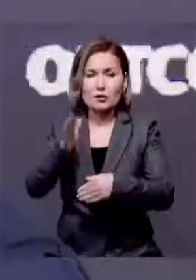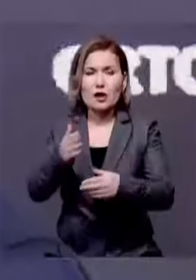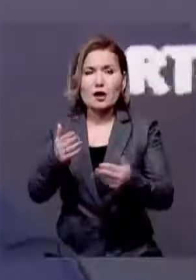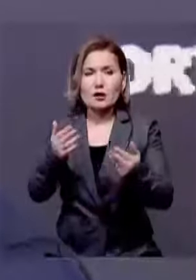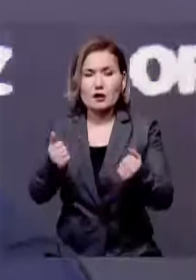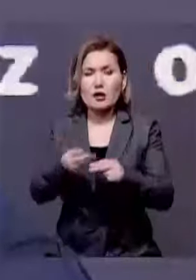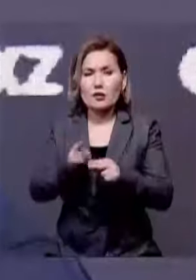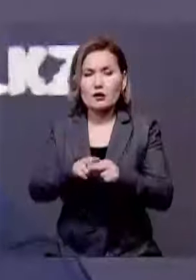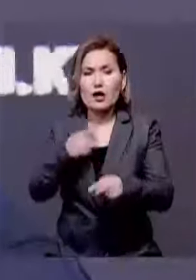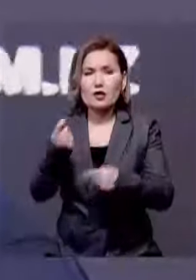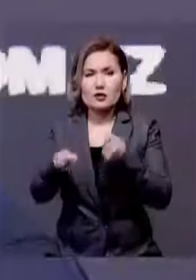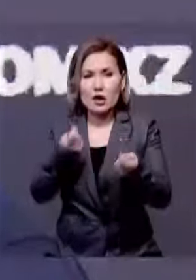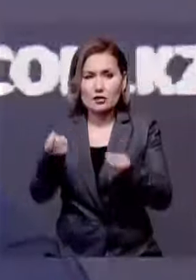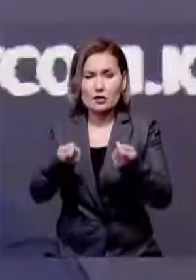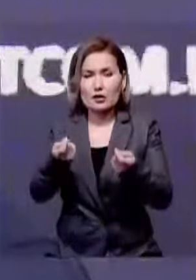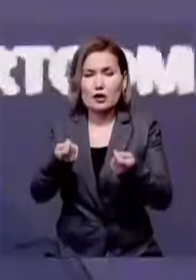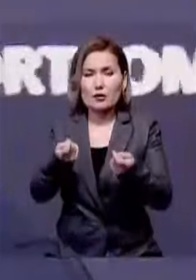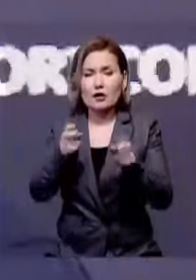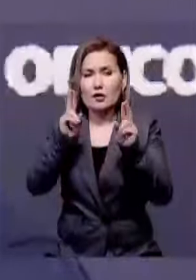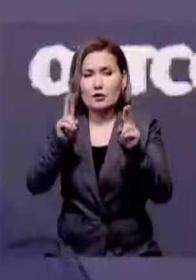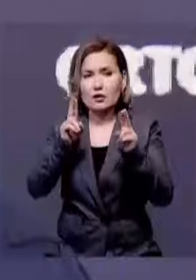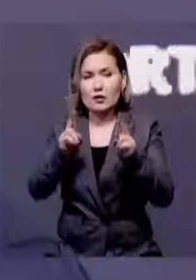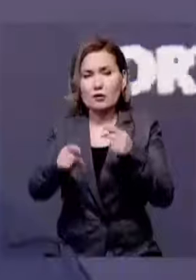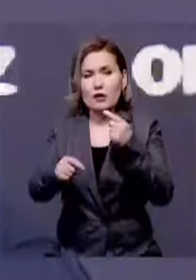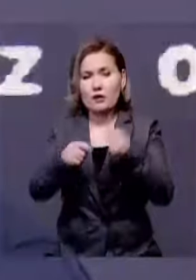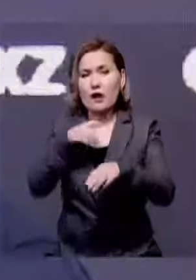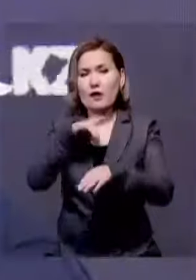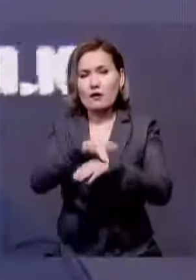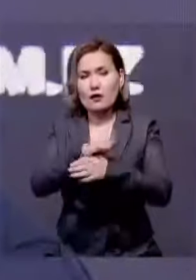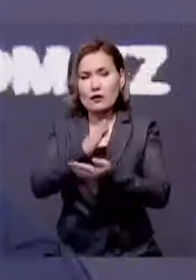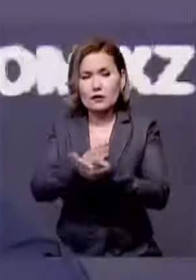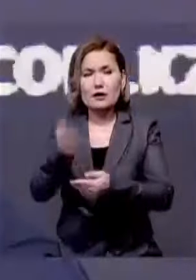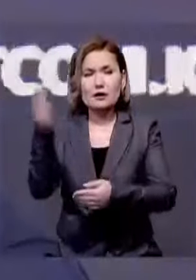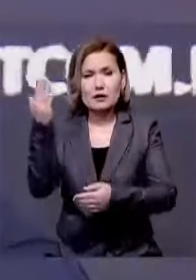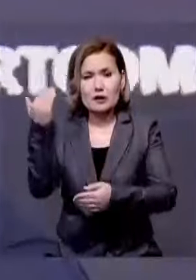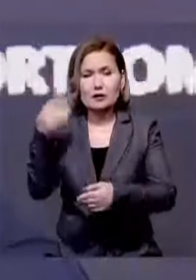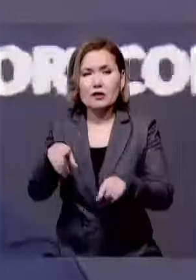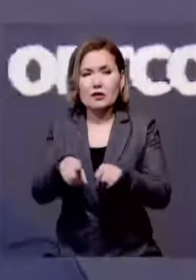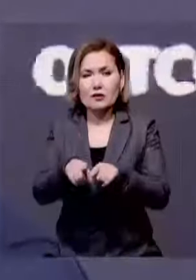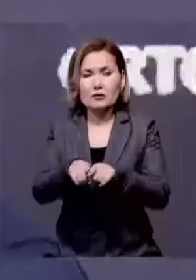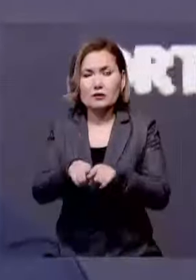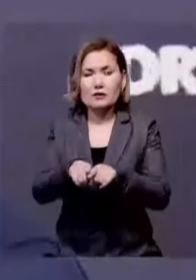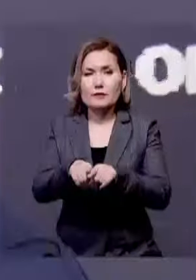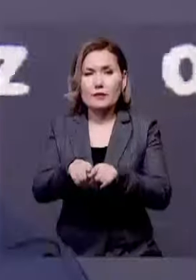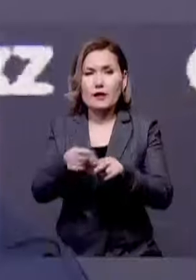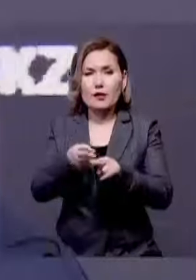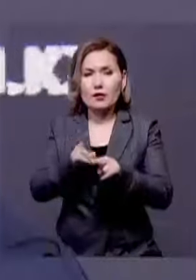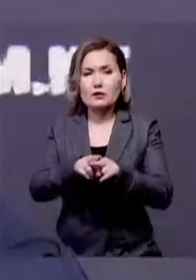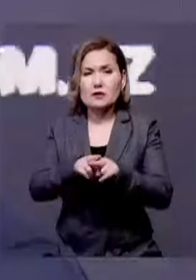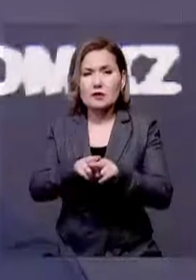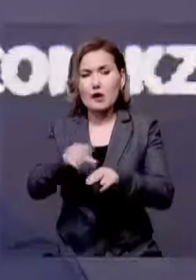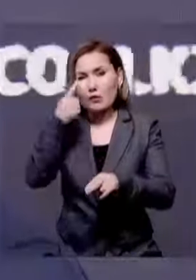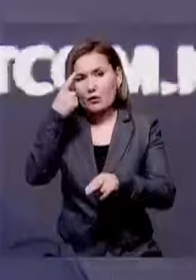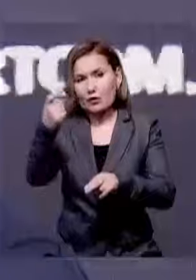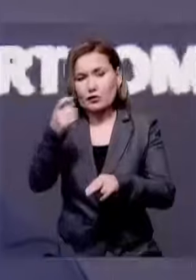енді ұсақ түйек жол ережесін бұзу фактілері кезінде, ол кезде осы